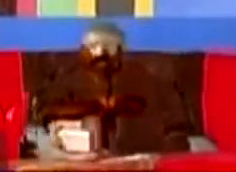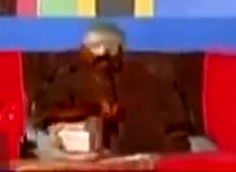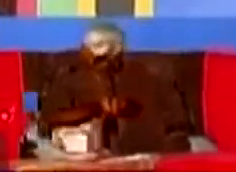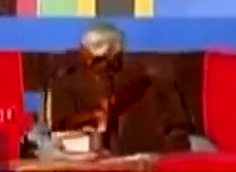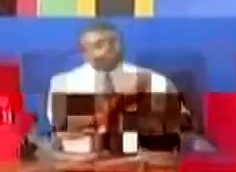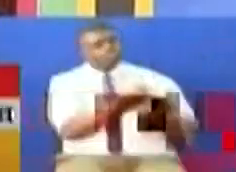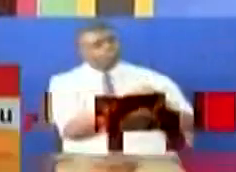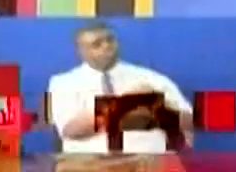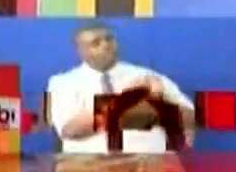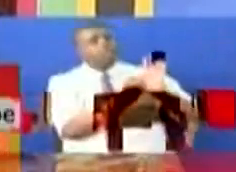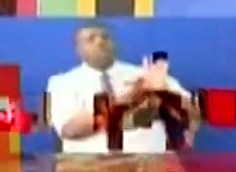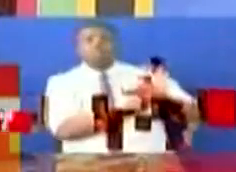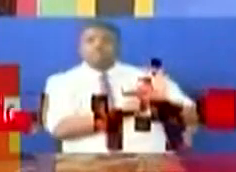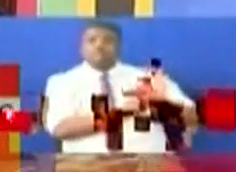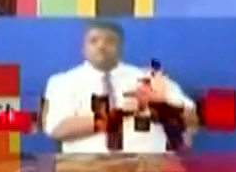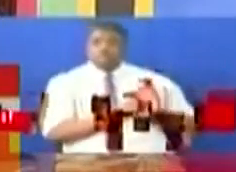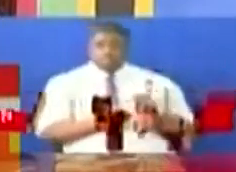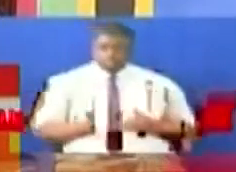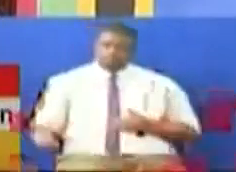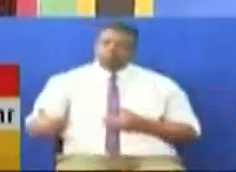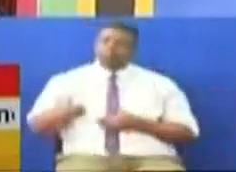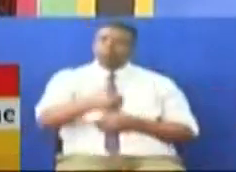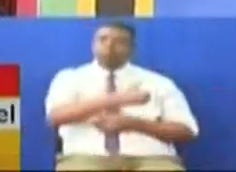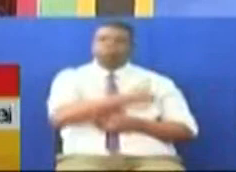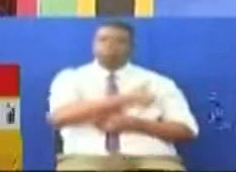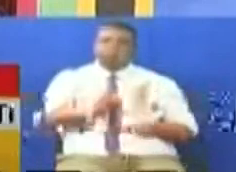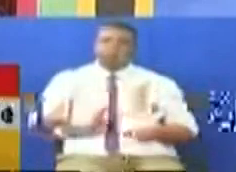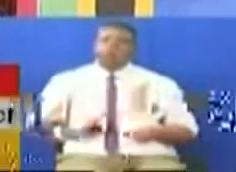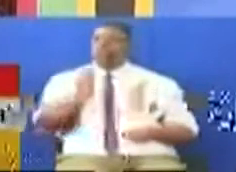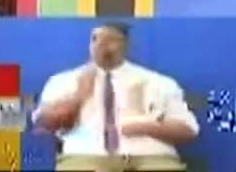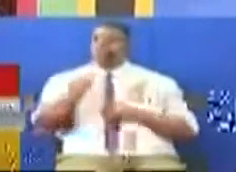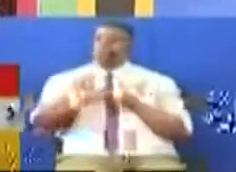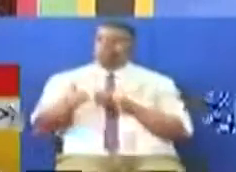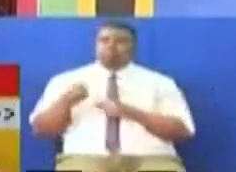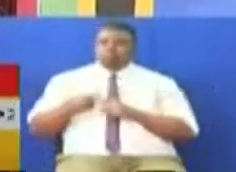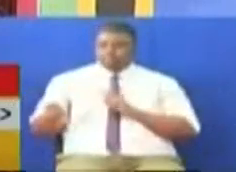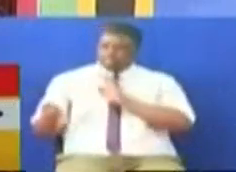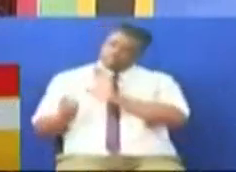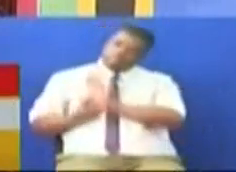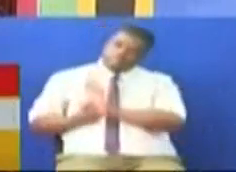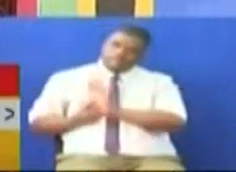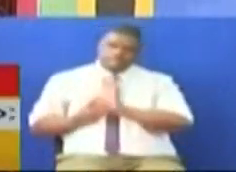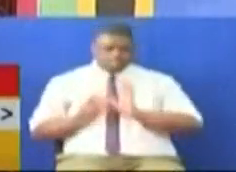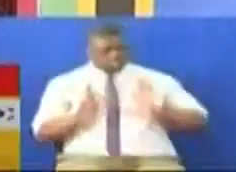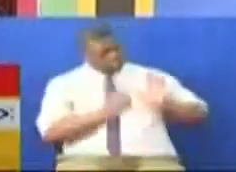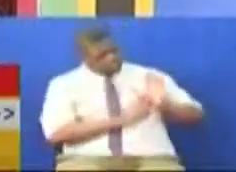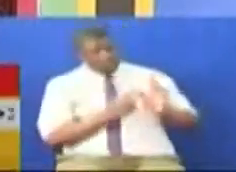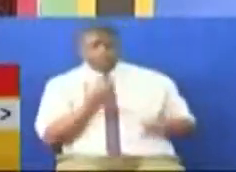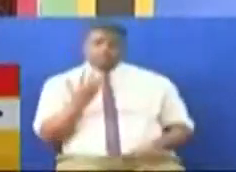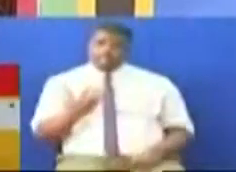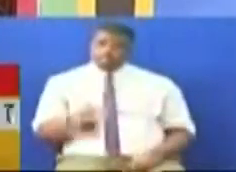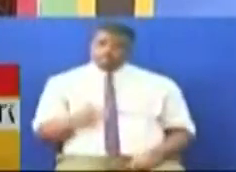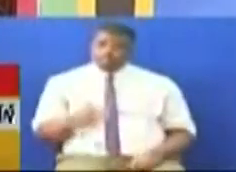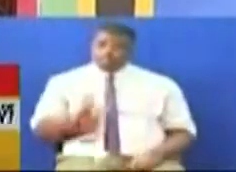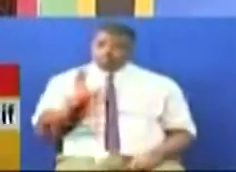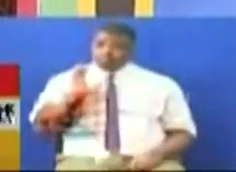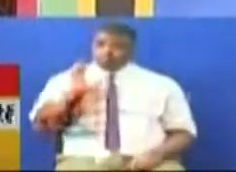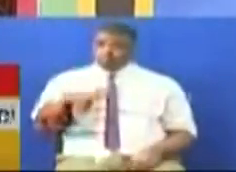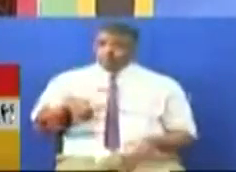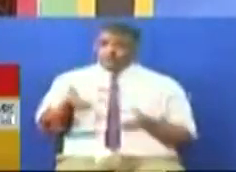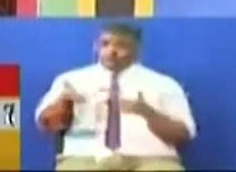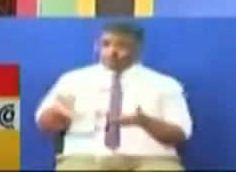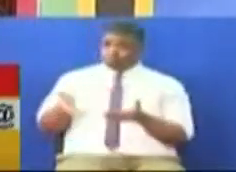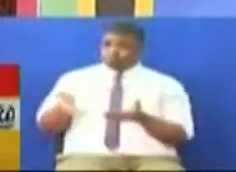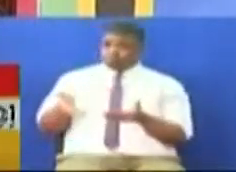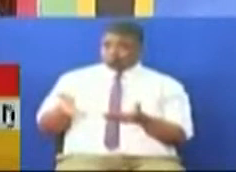2018-19 tulikuwa walikuwa wamekusanya bilioni karibuni 975, lakini kwa mwaka huu wamekusanya karibuni